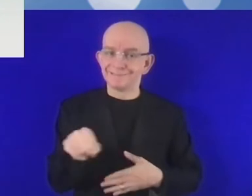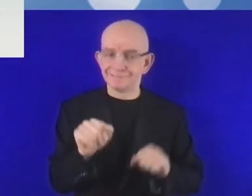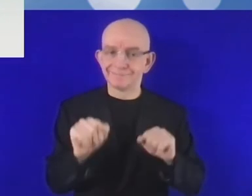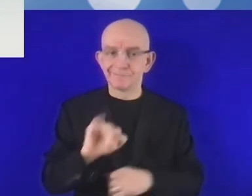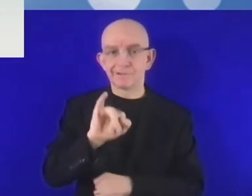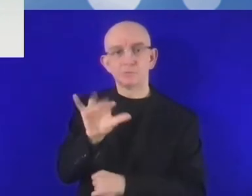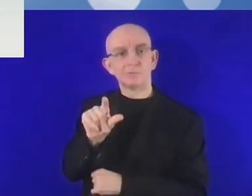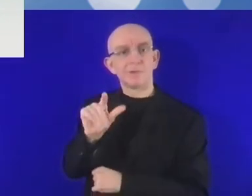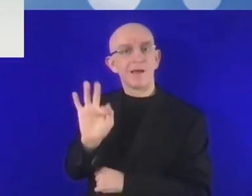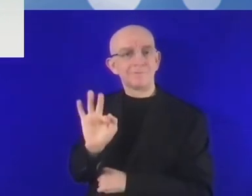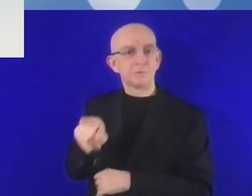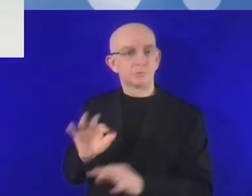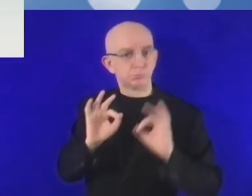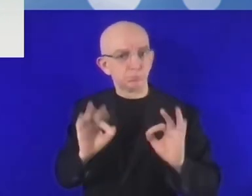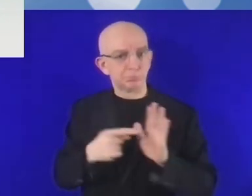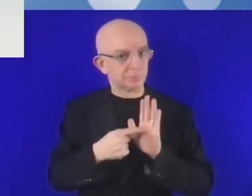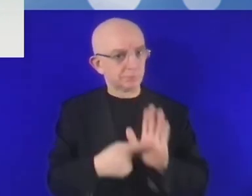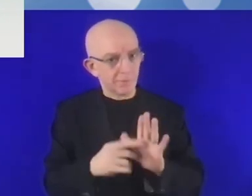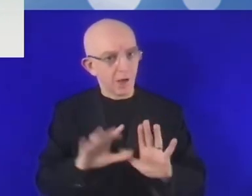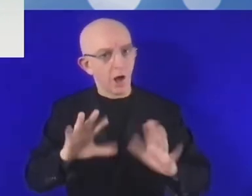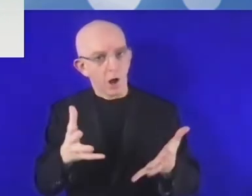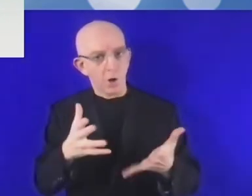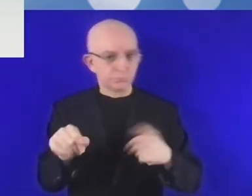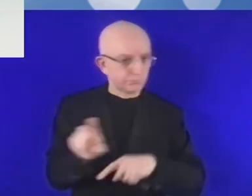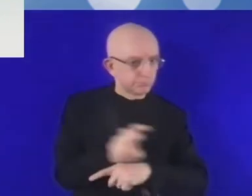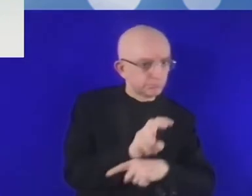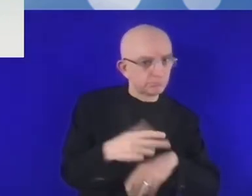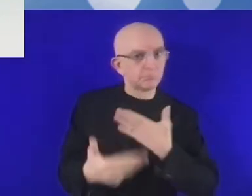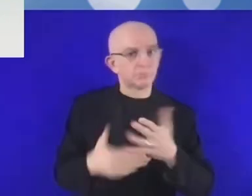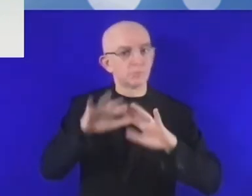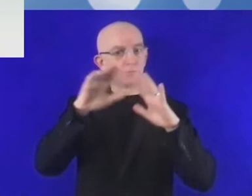يحاول الإجابة على مثل هذه الأسئلة،